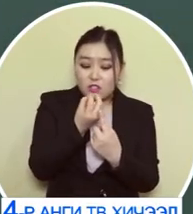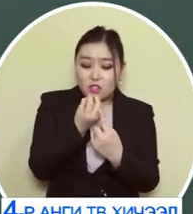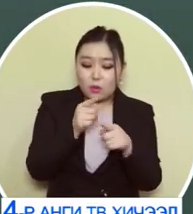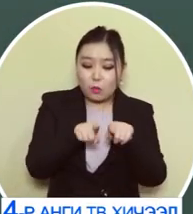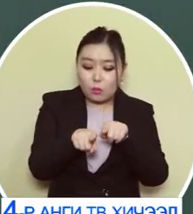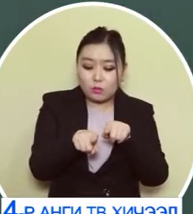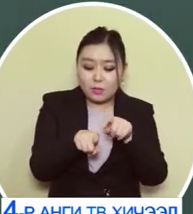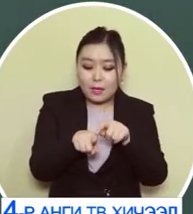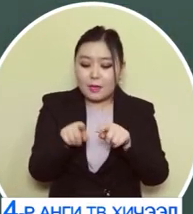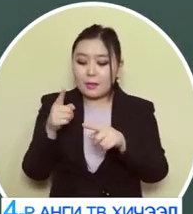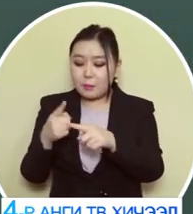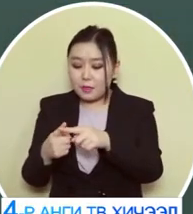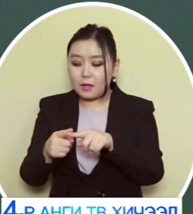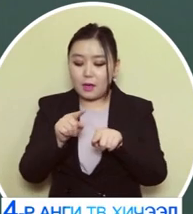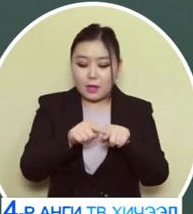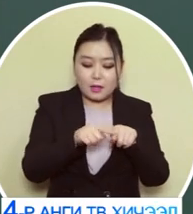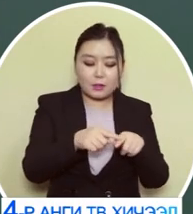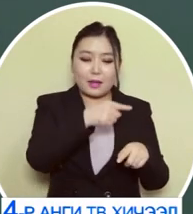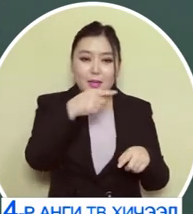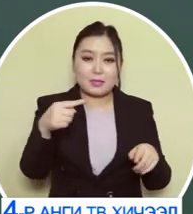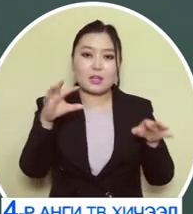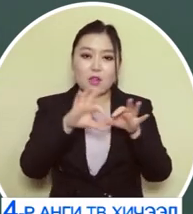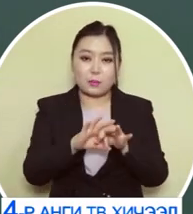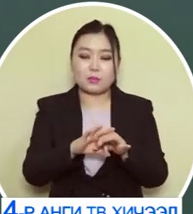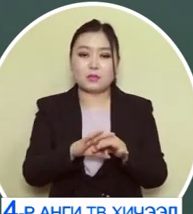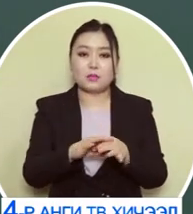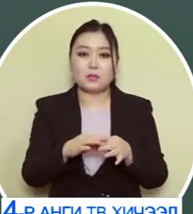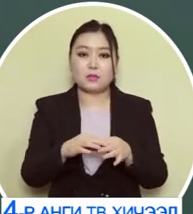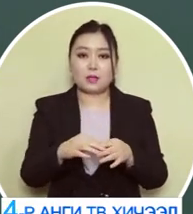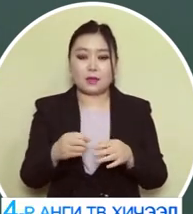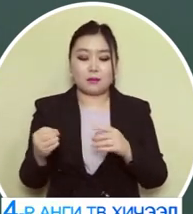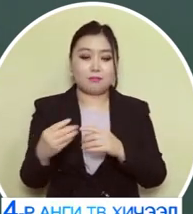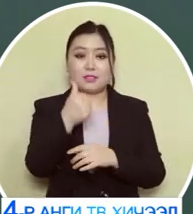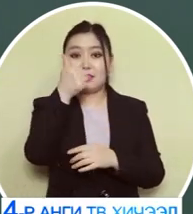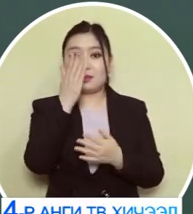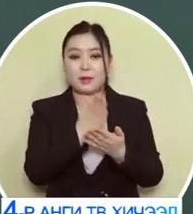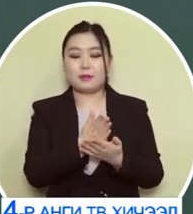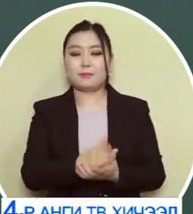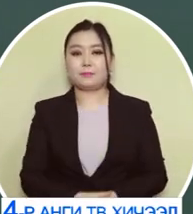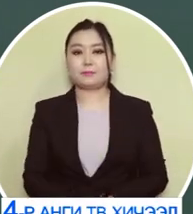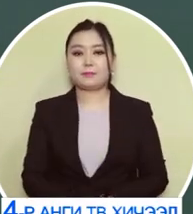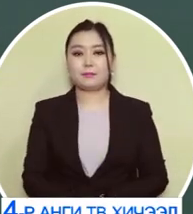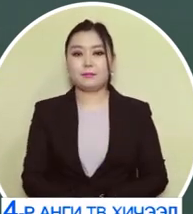Қызыл сымды қосу полюсіне, көк сымды алу полюске қостық жанды.